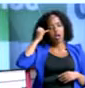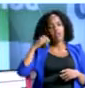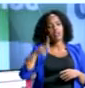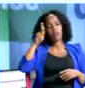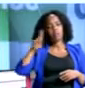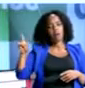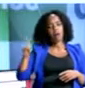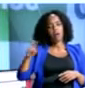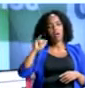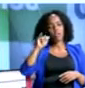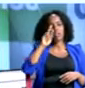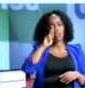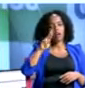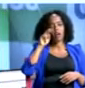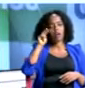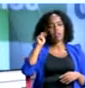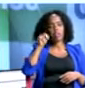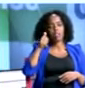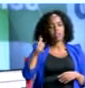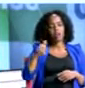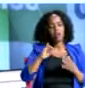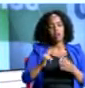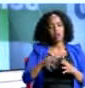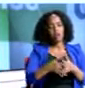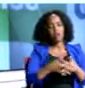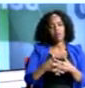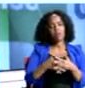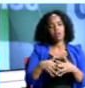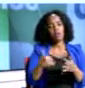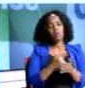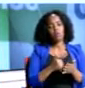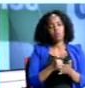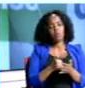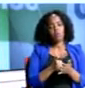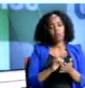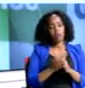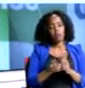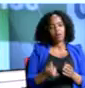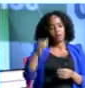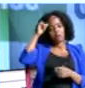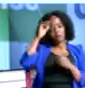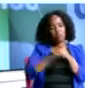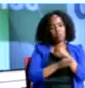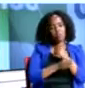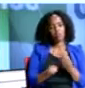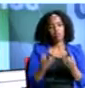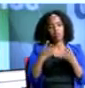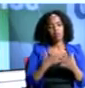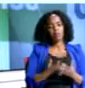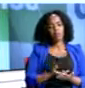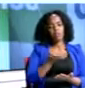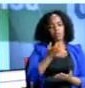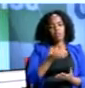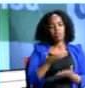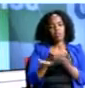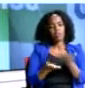Iran biyoni beralak Amerika Eropa biyoni Eropa ba inan kabinyam berada tan simni